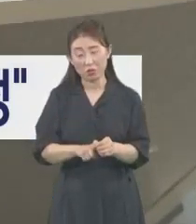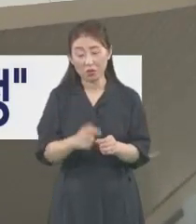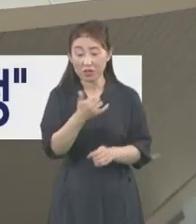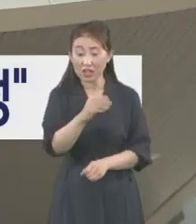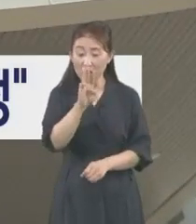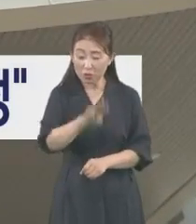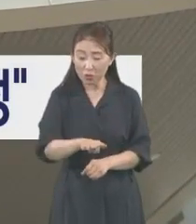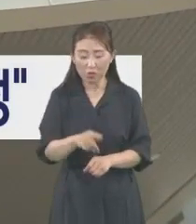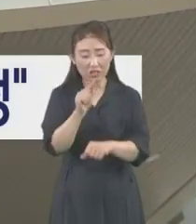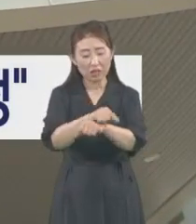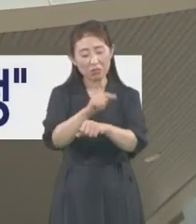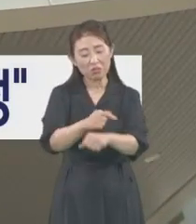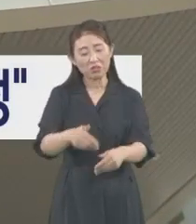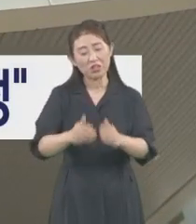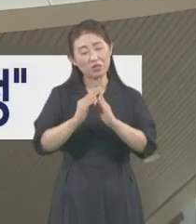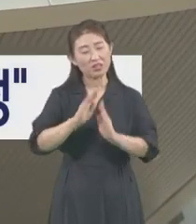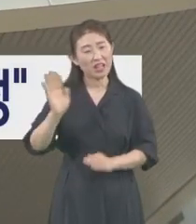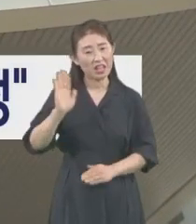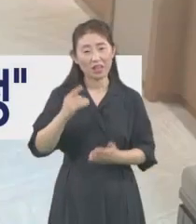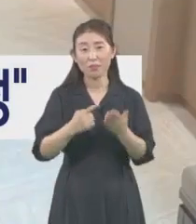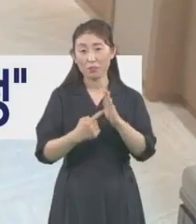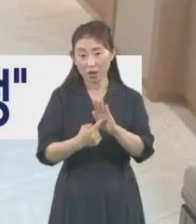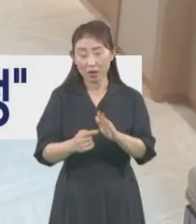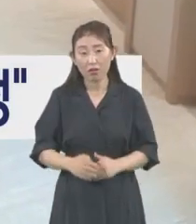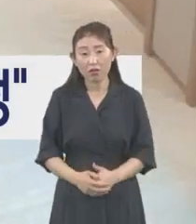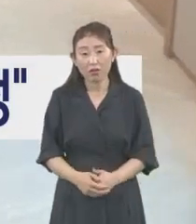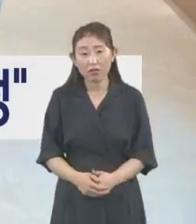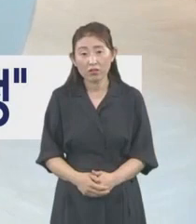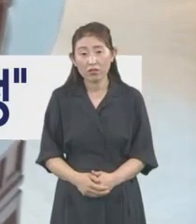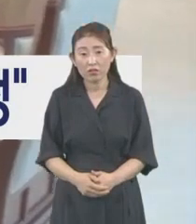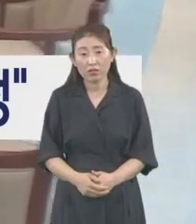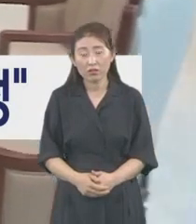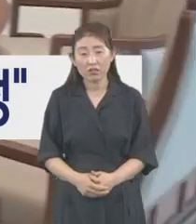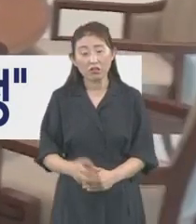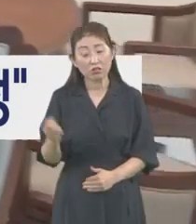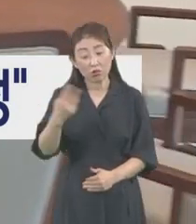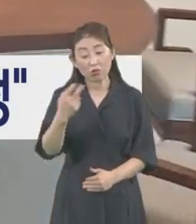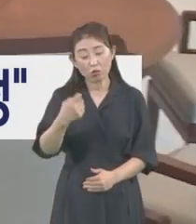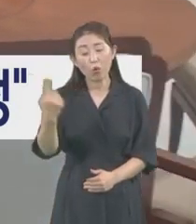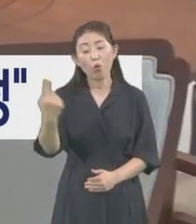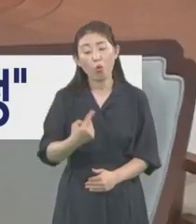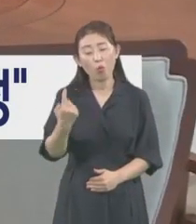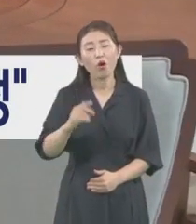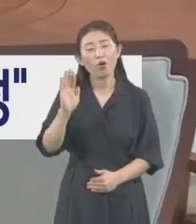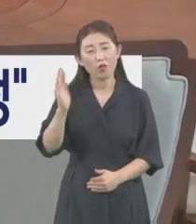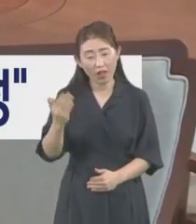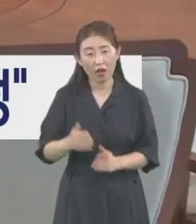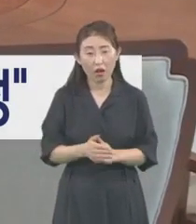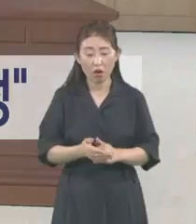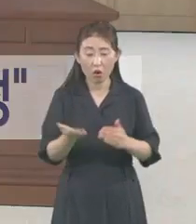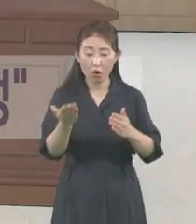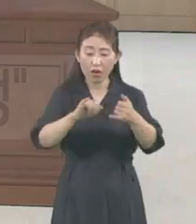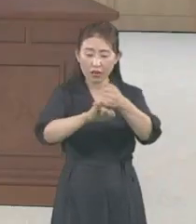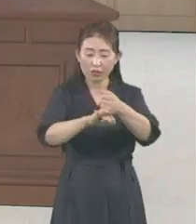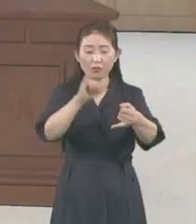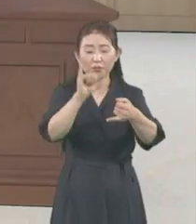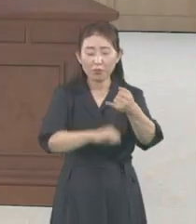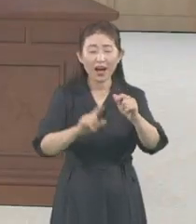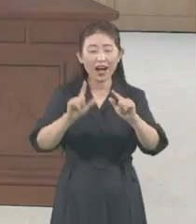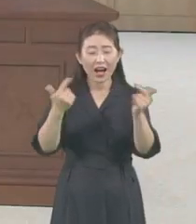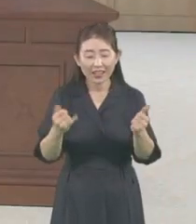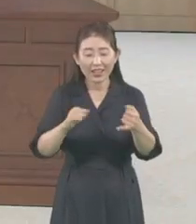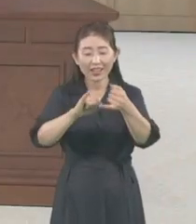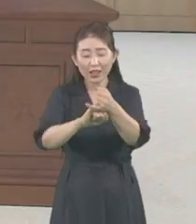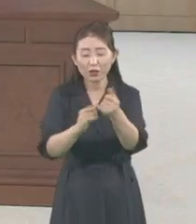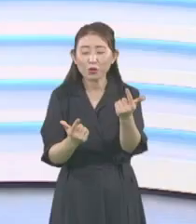세종의 제2집무실을 짓지 않겠다고 밝혔습니다. 그러면서 자주 내려가면 되지 않냐고 공약 파기가 아닌 공약